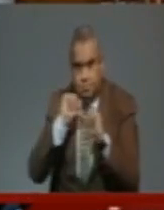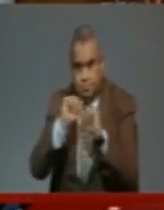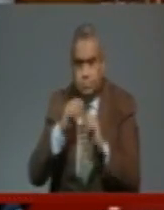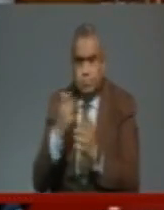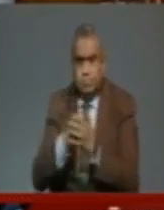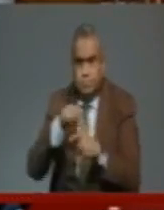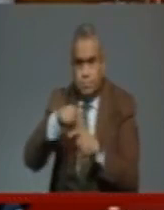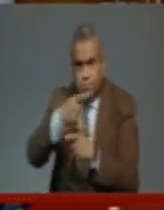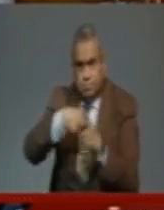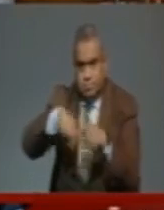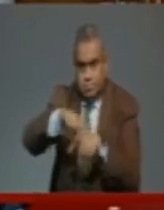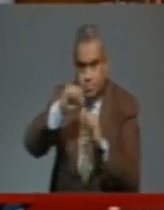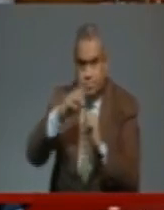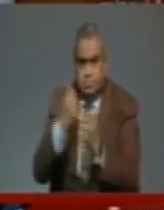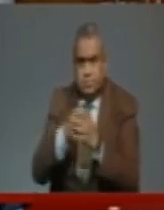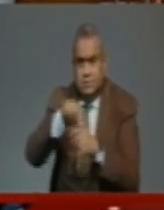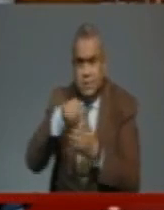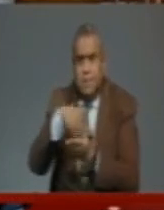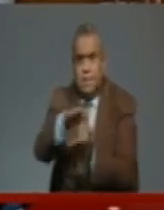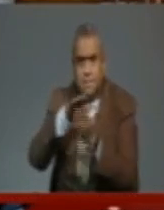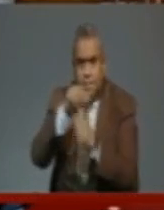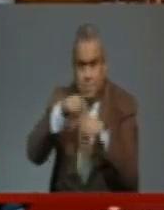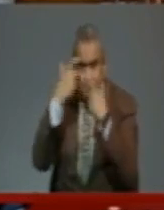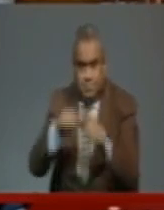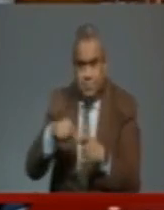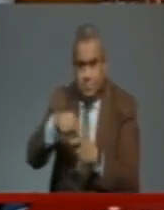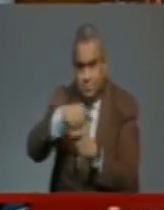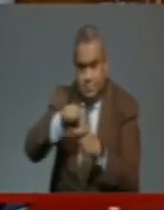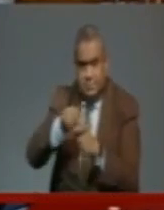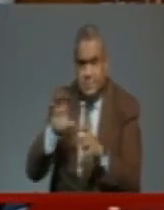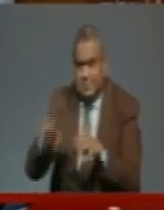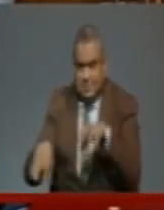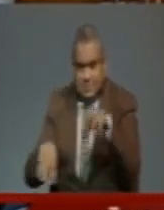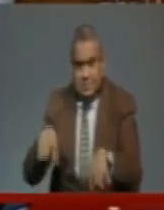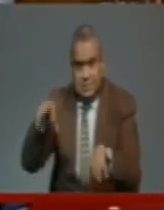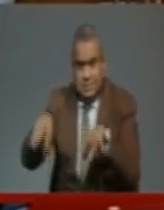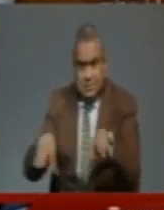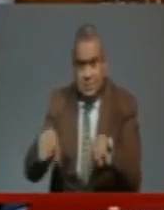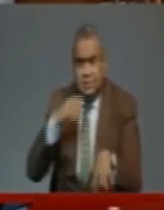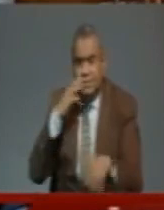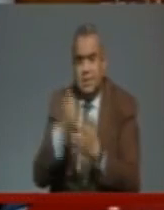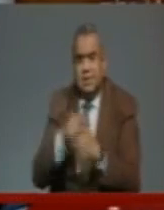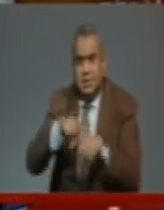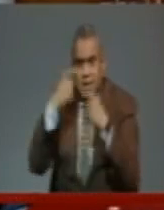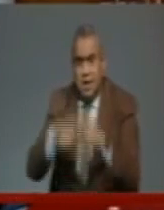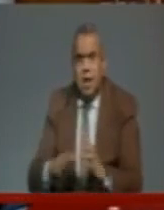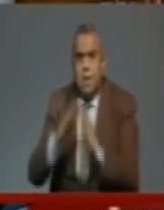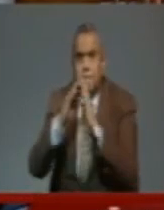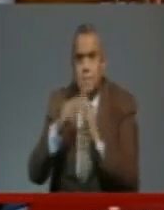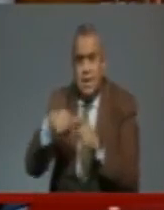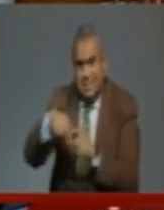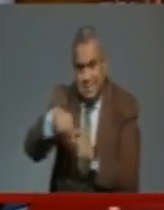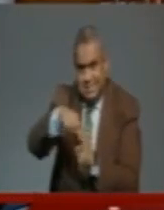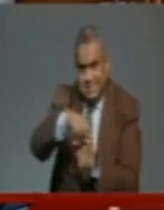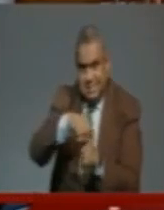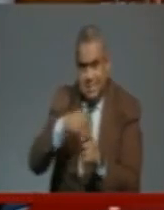لأن طاقة النقل من المنطقة دي للمنطقة هنا تكاد تكون إليها شوية. صحيح مصر كلها بتميل في اتجاه